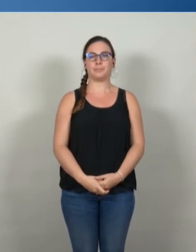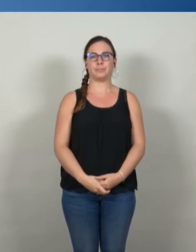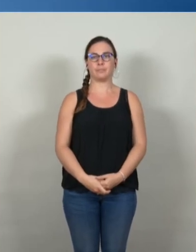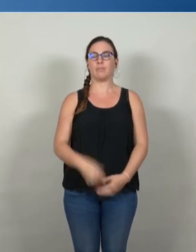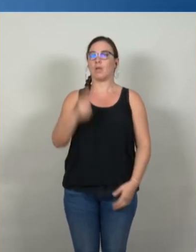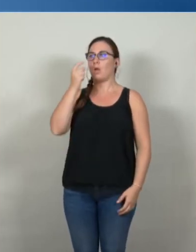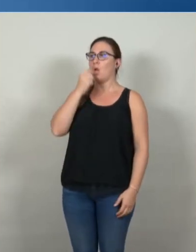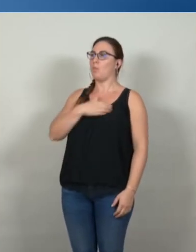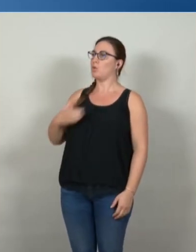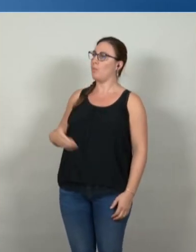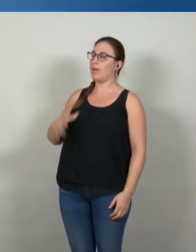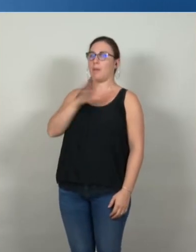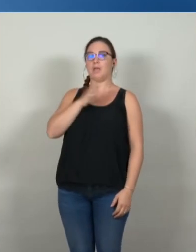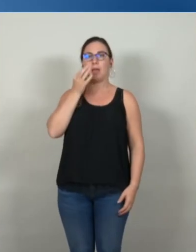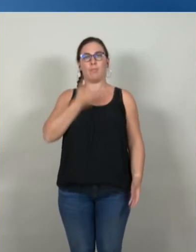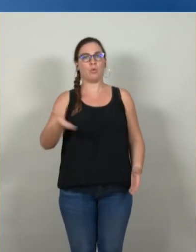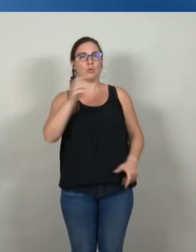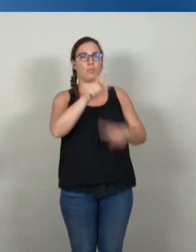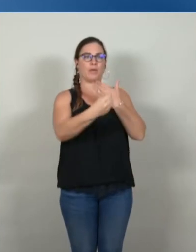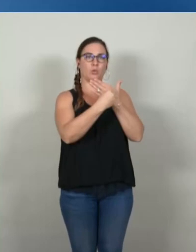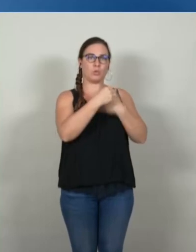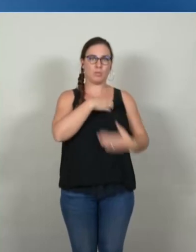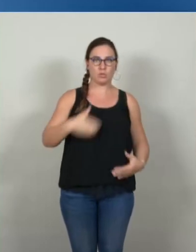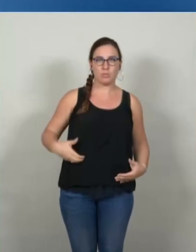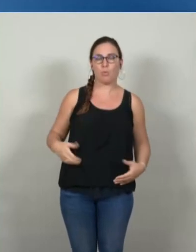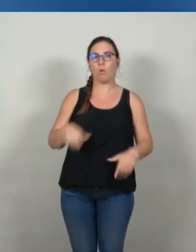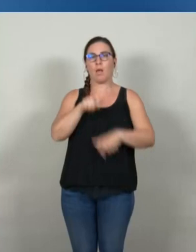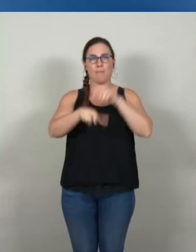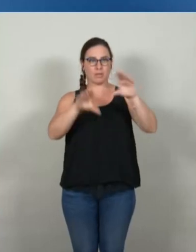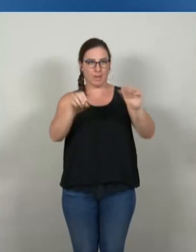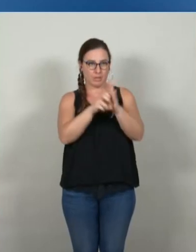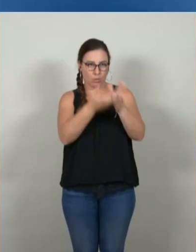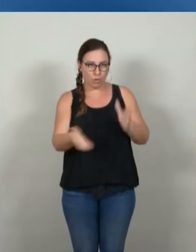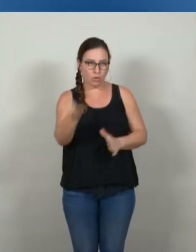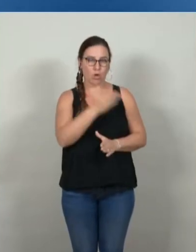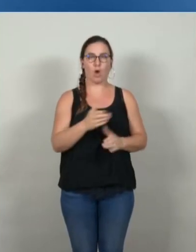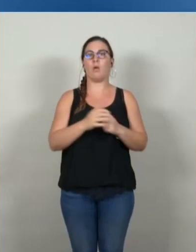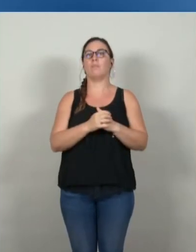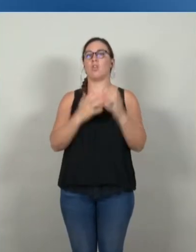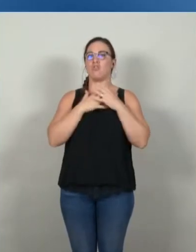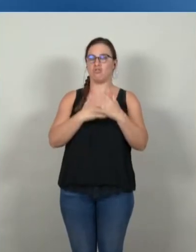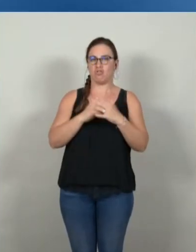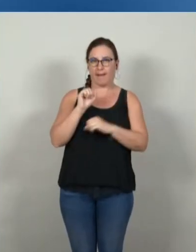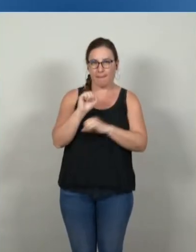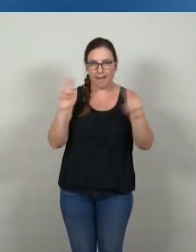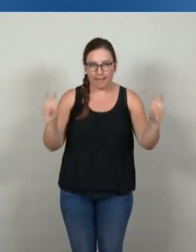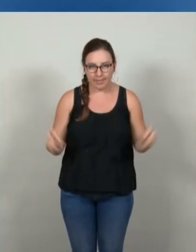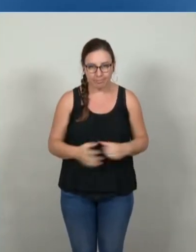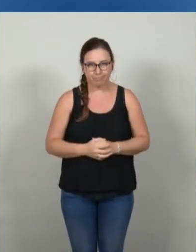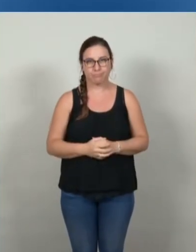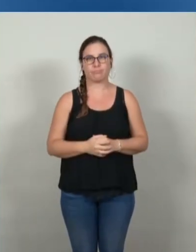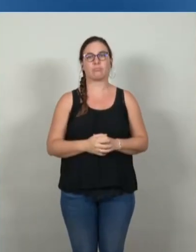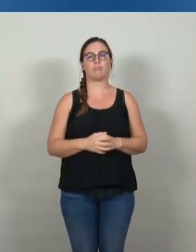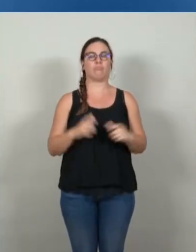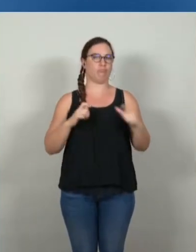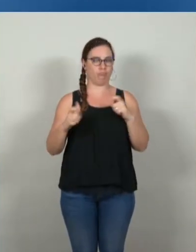Monsieur le Maire Mesdames et Messieurs les conseillers municipaux Grenoble Waze et grenoblois chers camarades ma première phrase d'introduction me